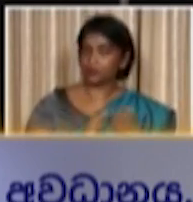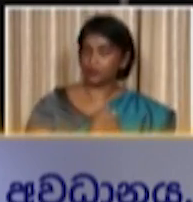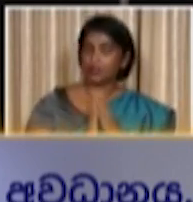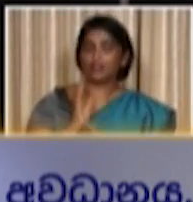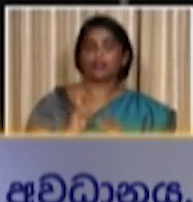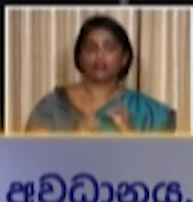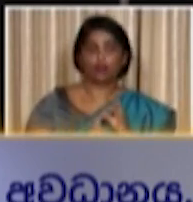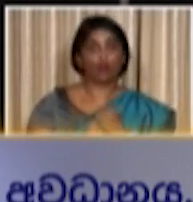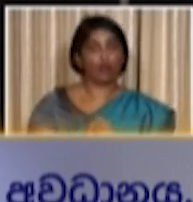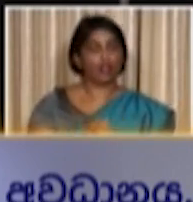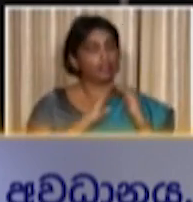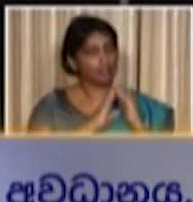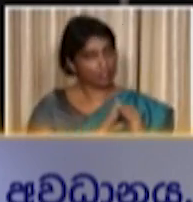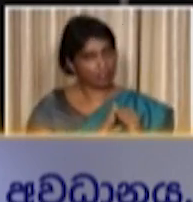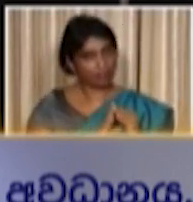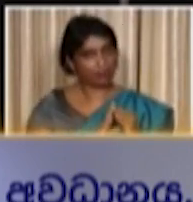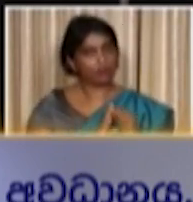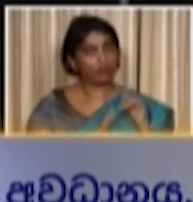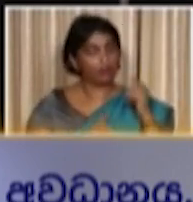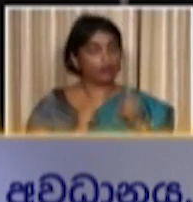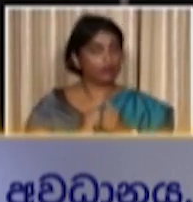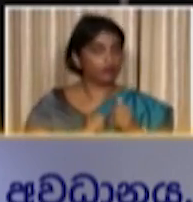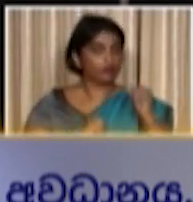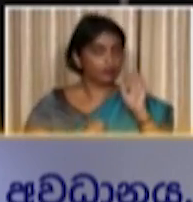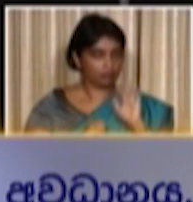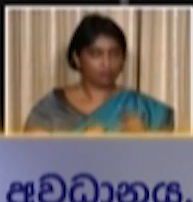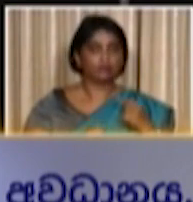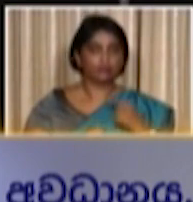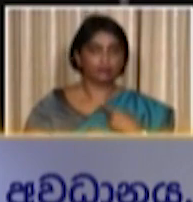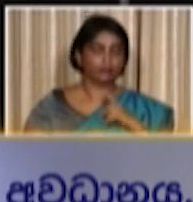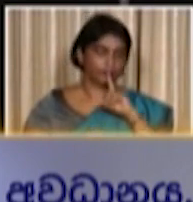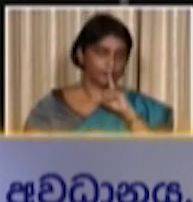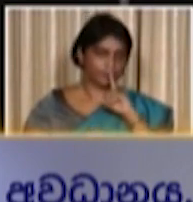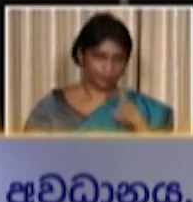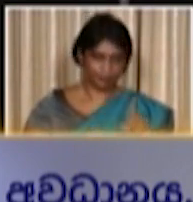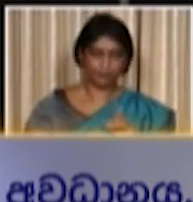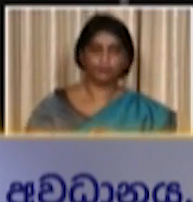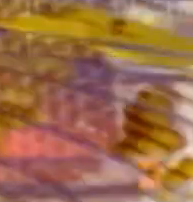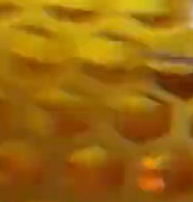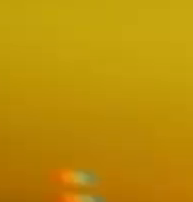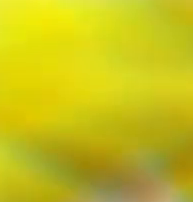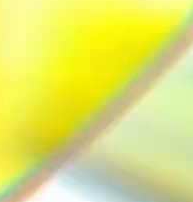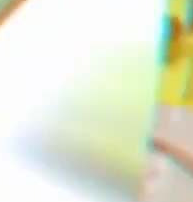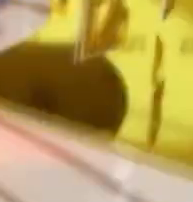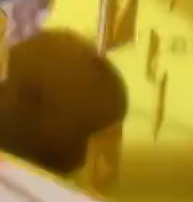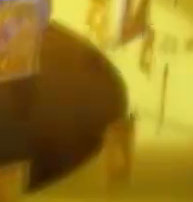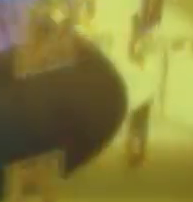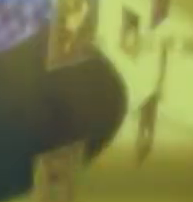අමාත්‍යතුමාටත් පොලිස් දෙපාර්තමේන්තුවටත් ඒ පියවර ගන්නයි කියන කාරණය මම ඉල්ලීමක් ඉදිරිපත් කළා තියෙනවා එයාට.